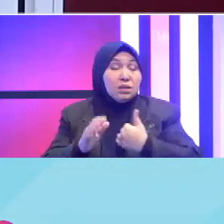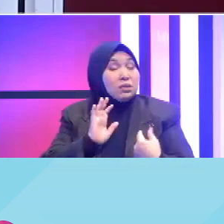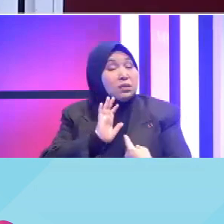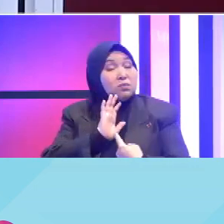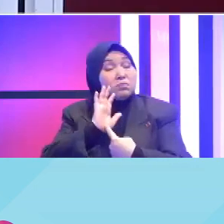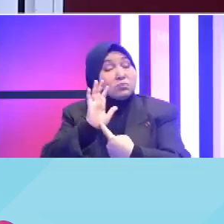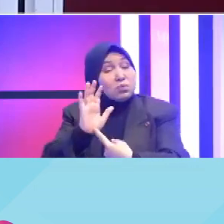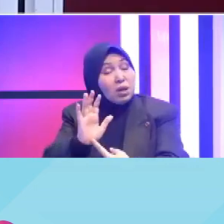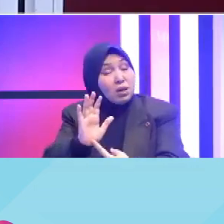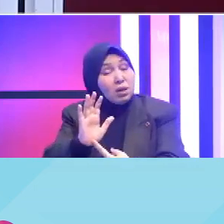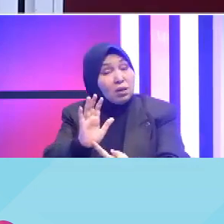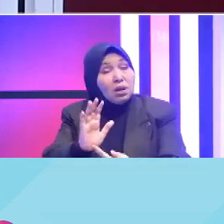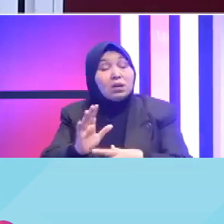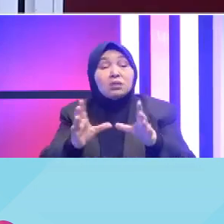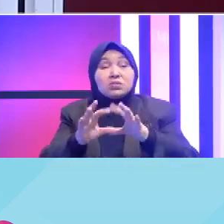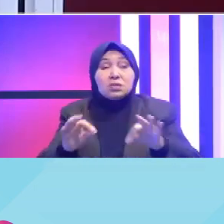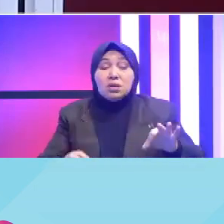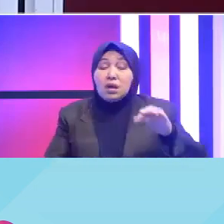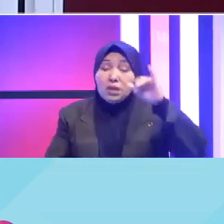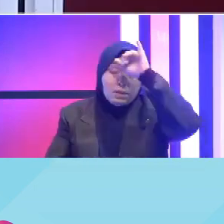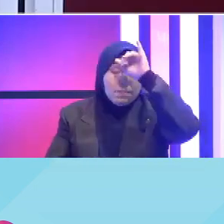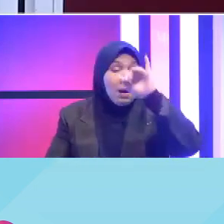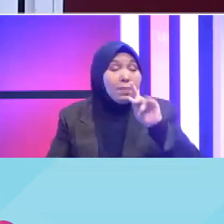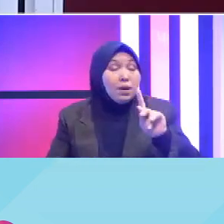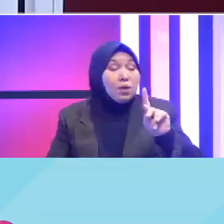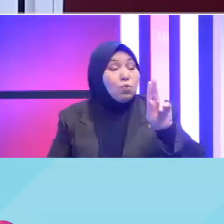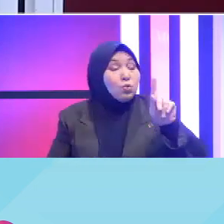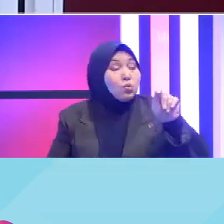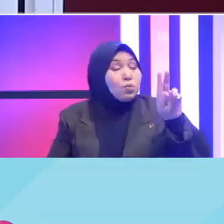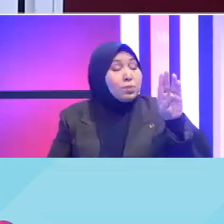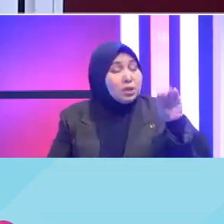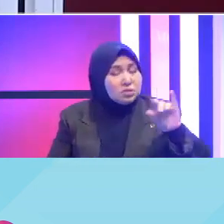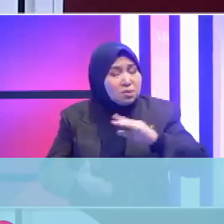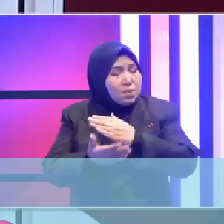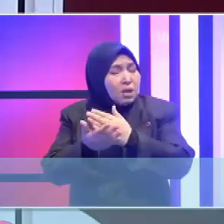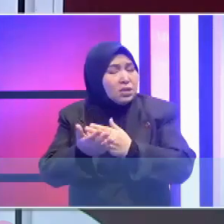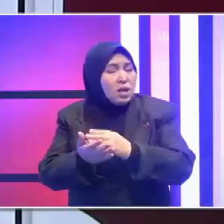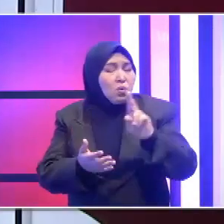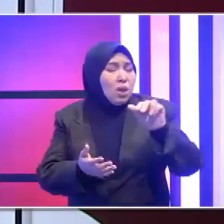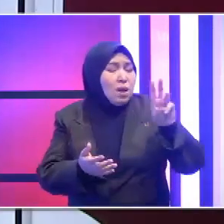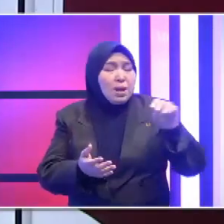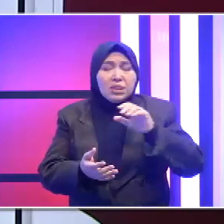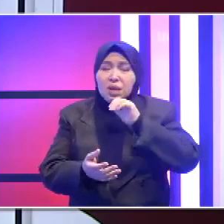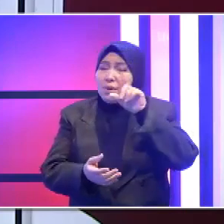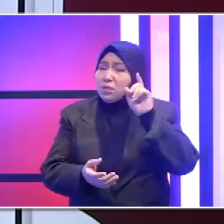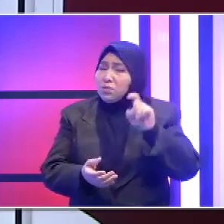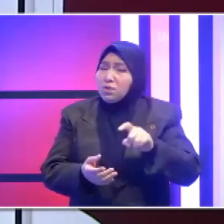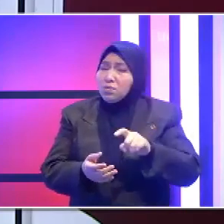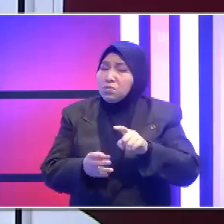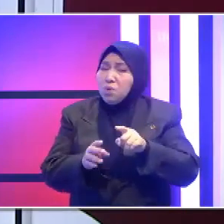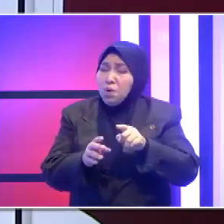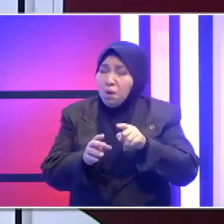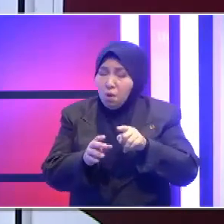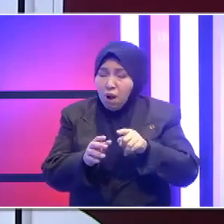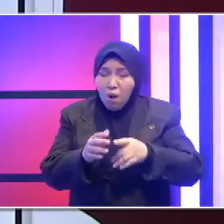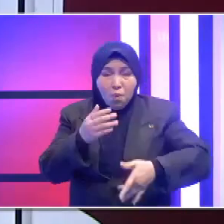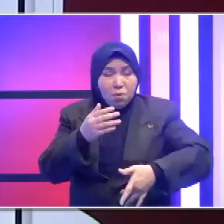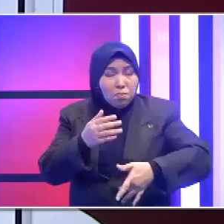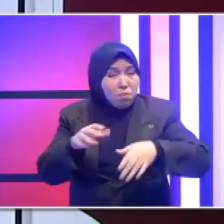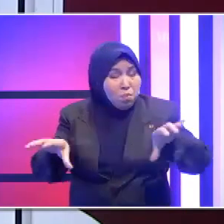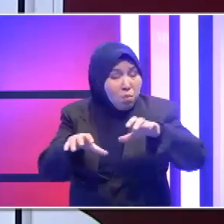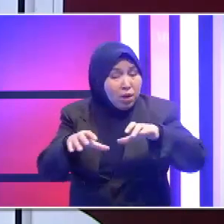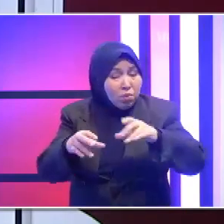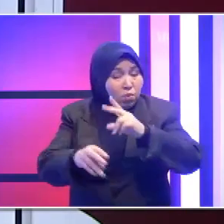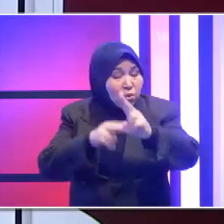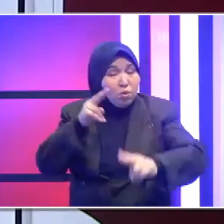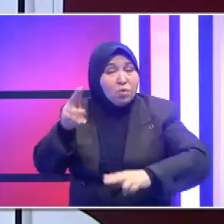Nah kita nyaple kalau Imam qurthubi mengatakan Sebagian ulama berpendapat tidak patut bagi seseorang untuk mendahulukan urusan dunia sehingga